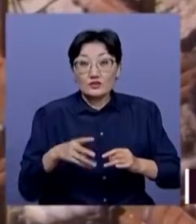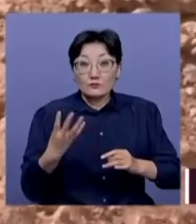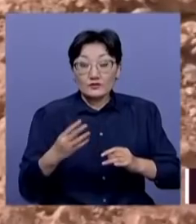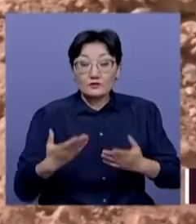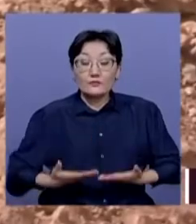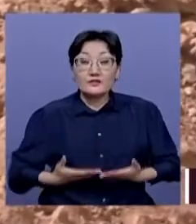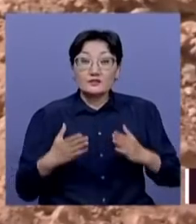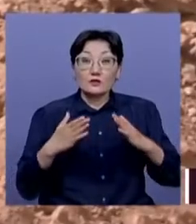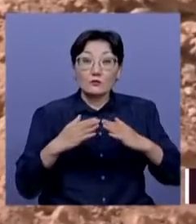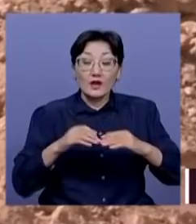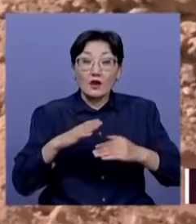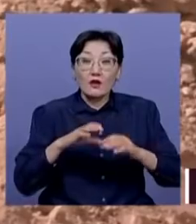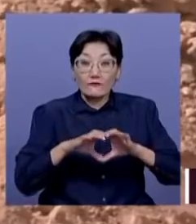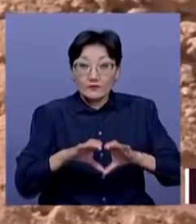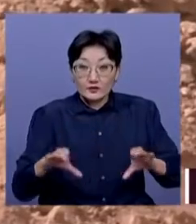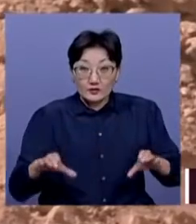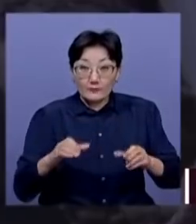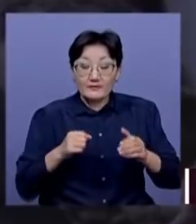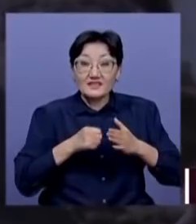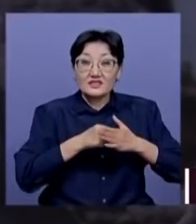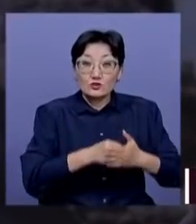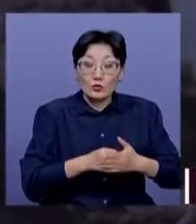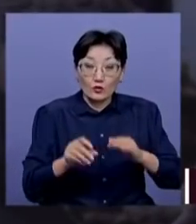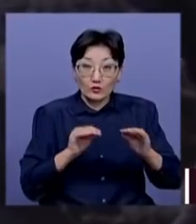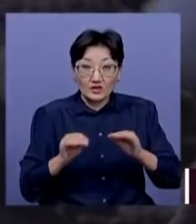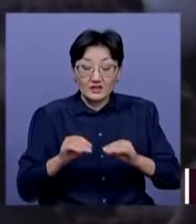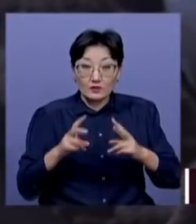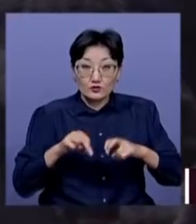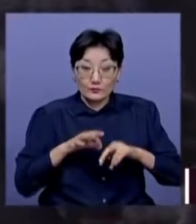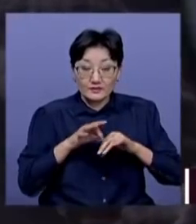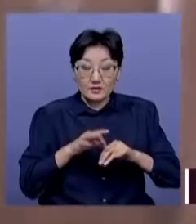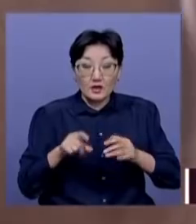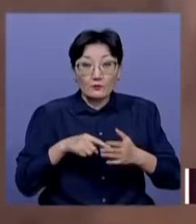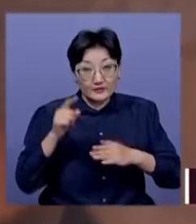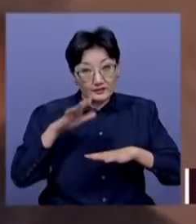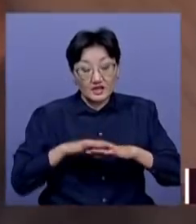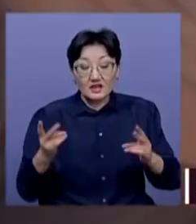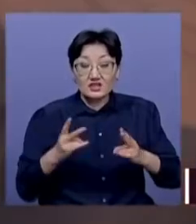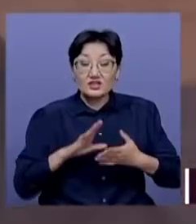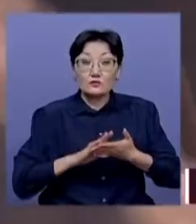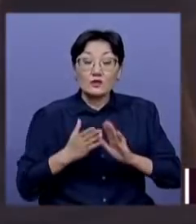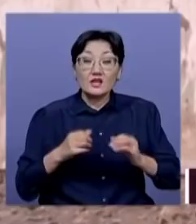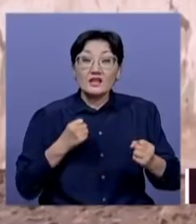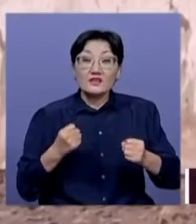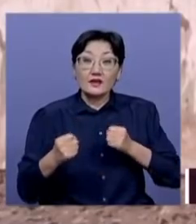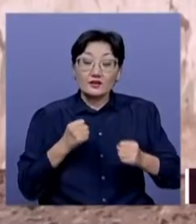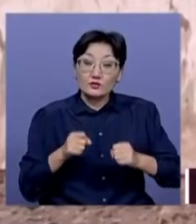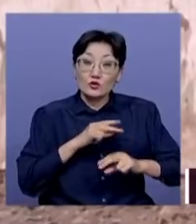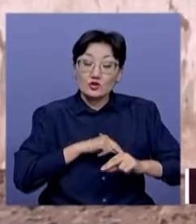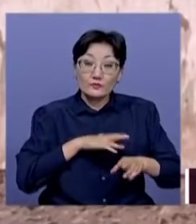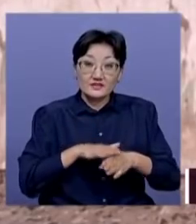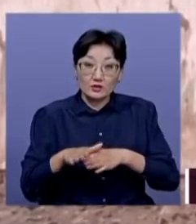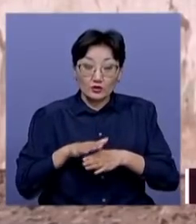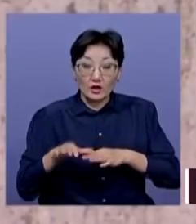24 тұрғын үйдің іргетастары мен тіреуіш құралдарына сараптама жасалуда. Шаһар басшысы қажет болған жағдайда нығайту жұмыстары жүзеге